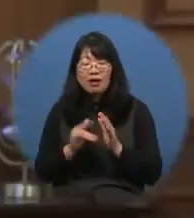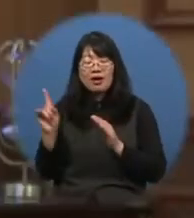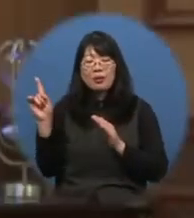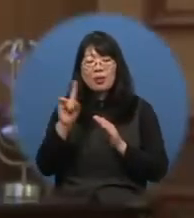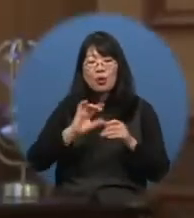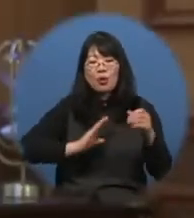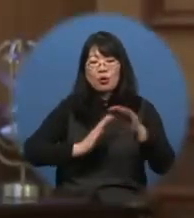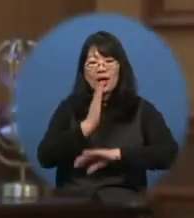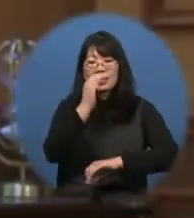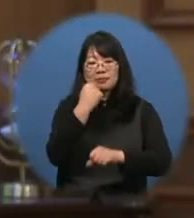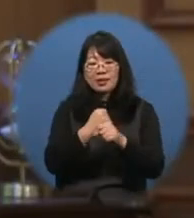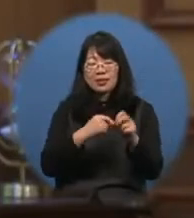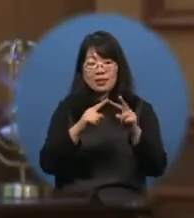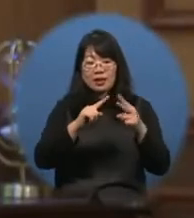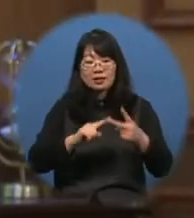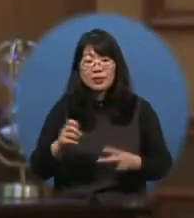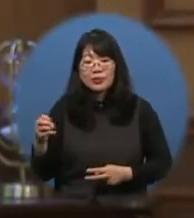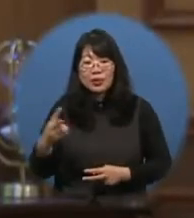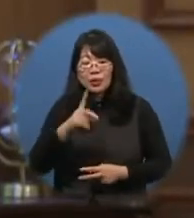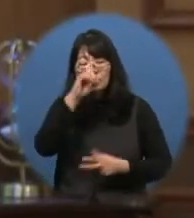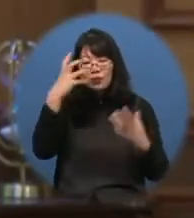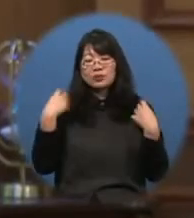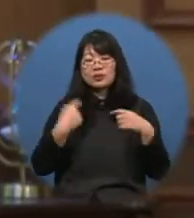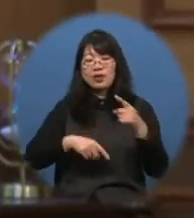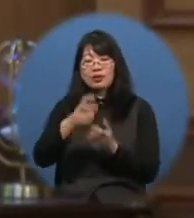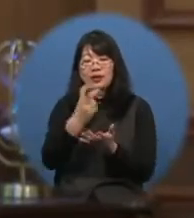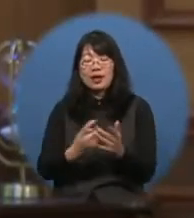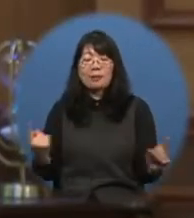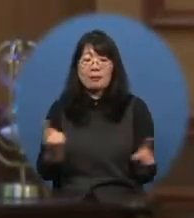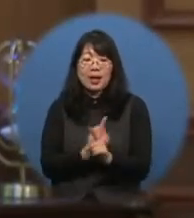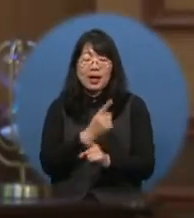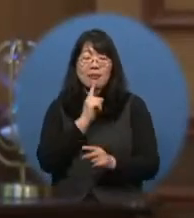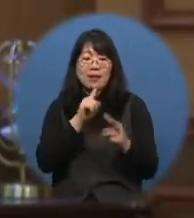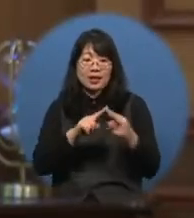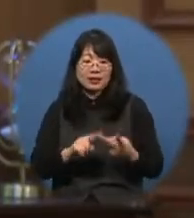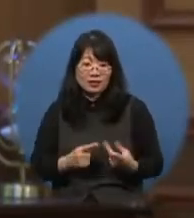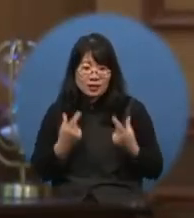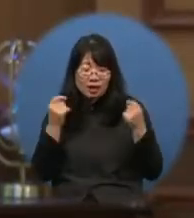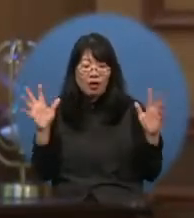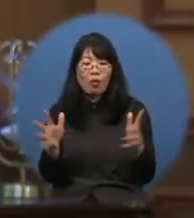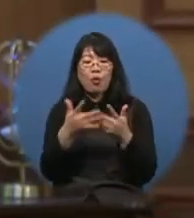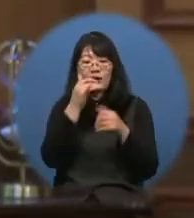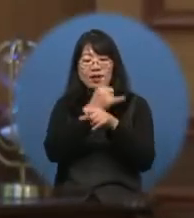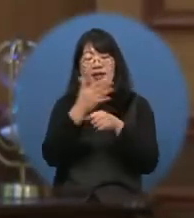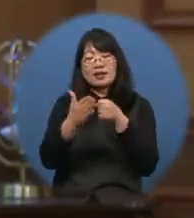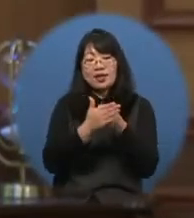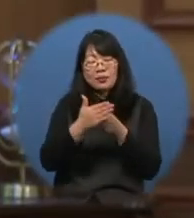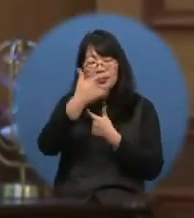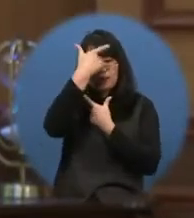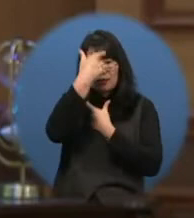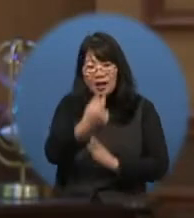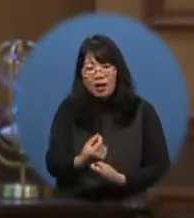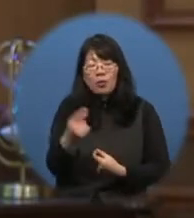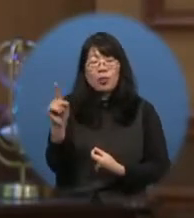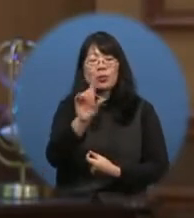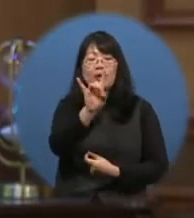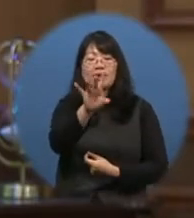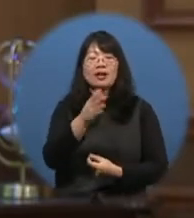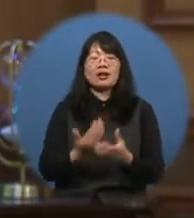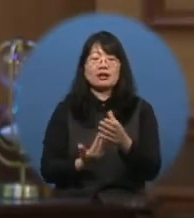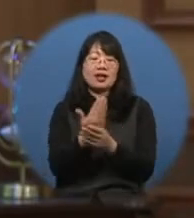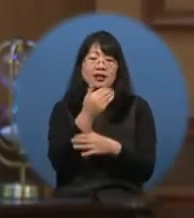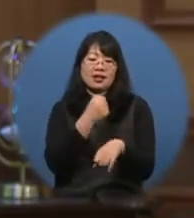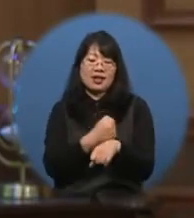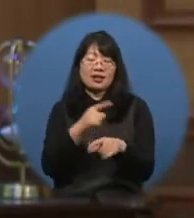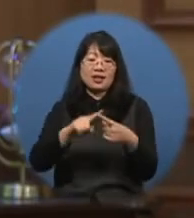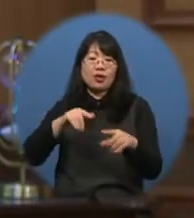뭐 과잉 생산이 됐건 네. 정부 정책이 바뀌었건 뭐 그런 것들이 어우러지다 보면 딱 들어맞아서 뭐 하나가 탄생하는